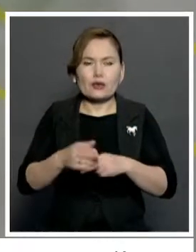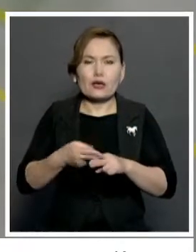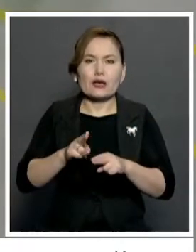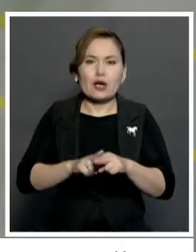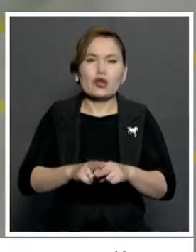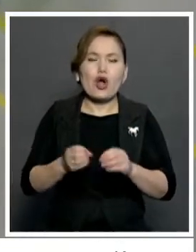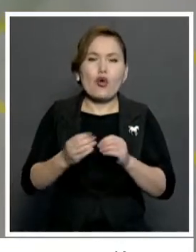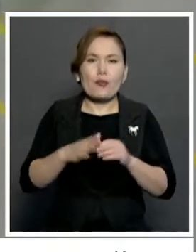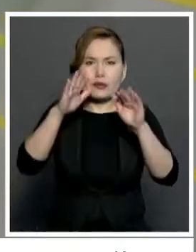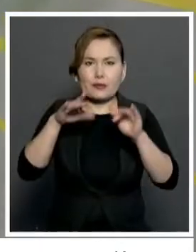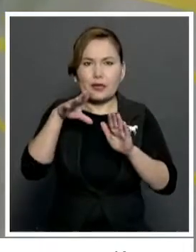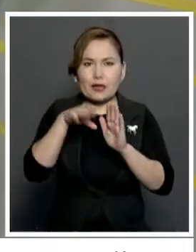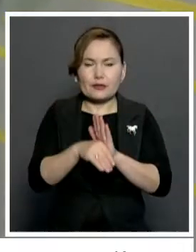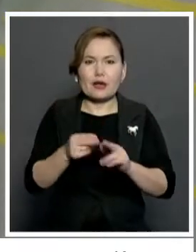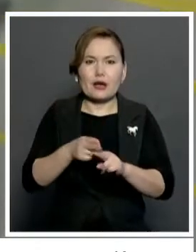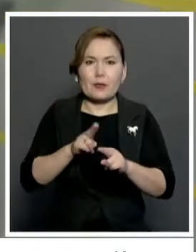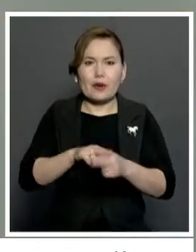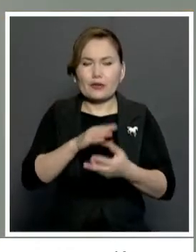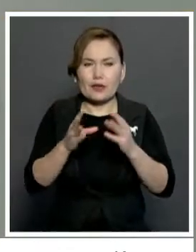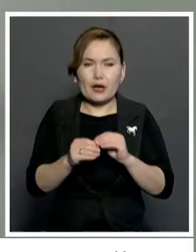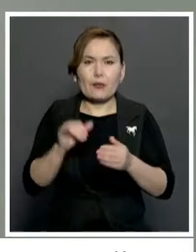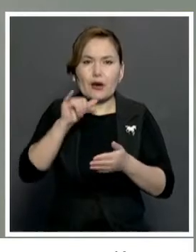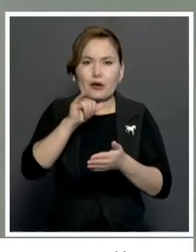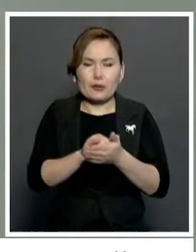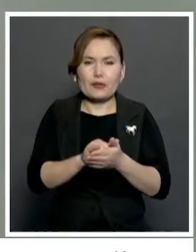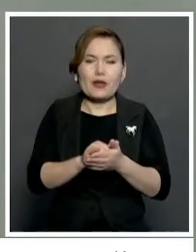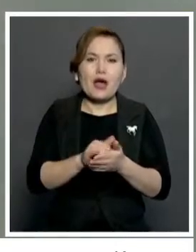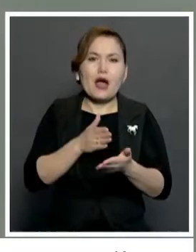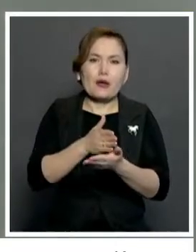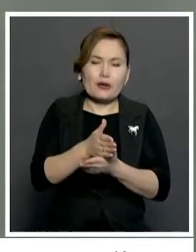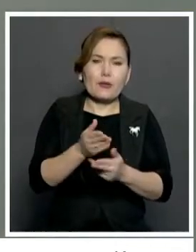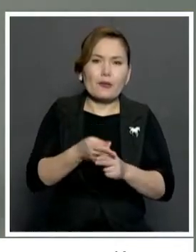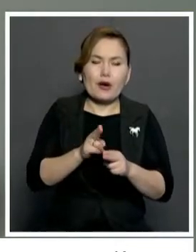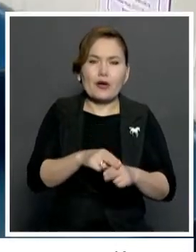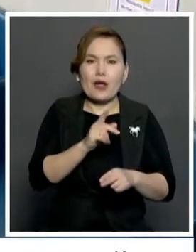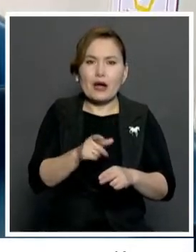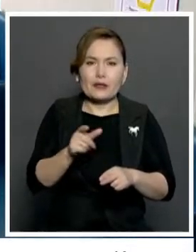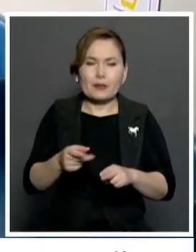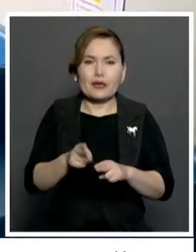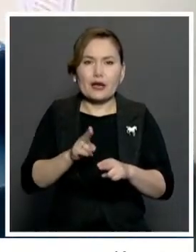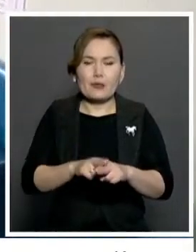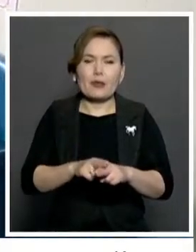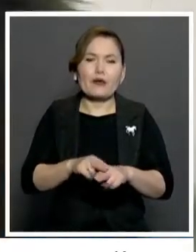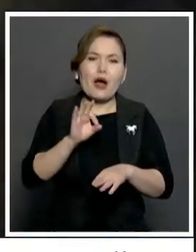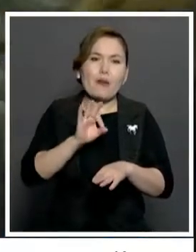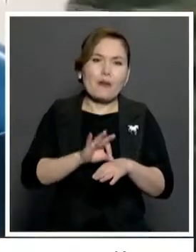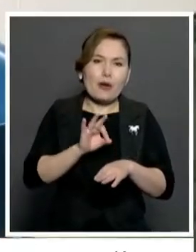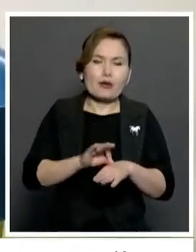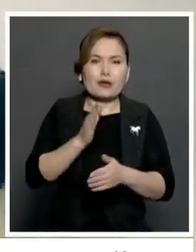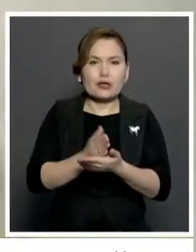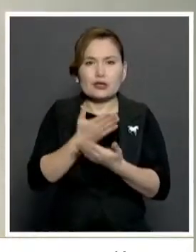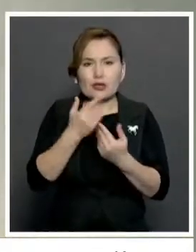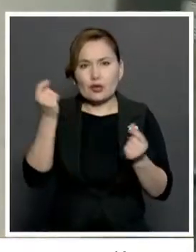15 компьютерлік клуб енген. Ашық мобильді қосымшасы арқылы келушінің вирус тасымалдаушысы немесе сырқаттан сау адам екенін